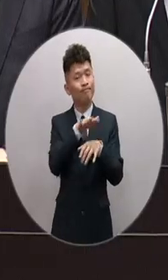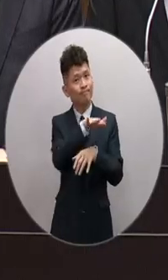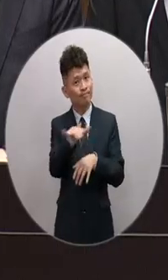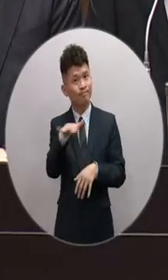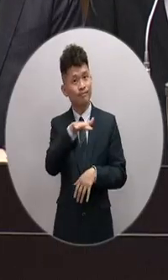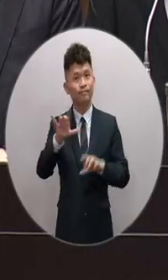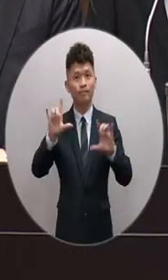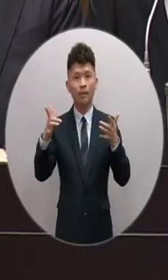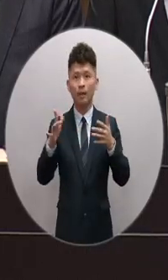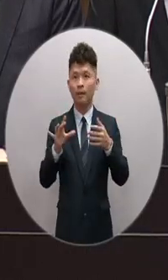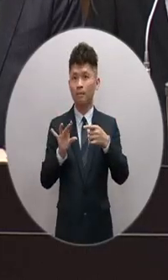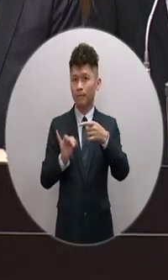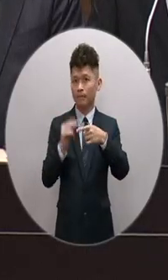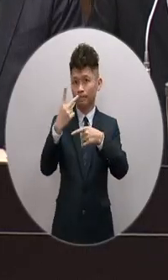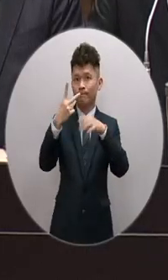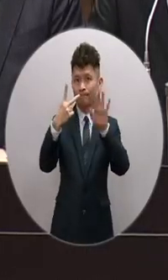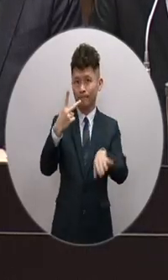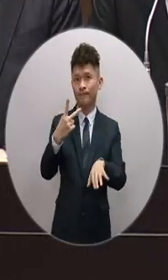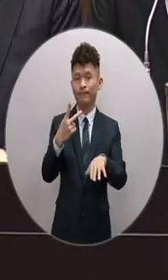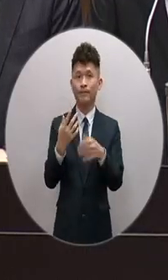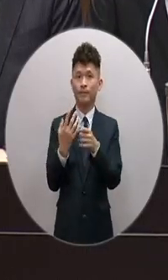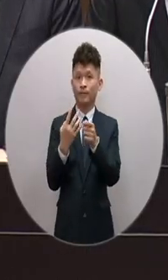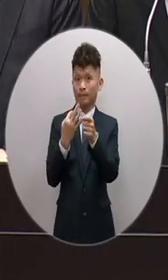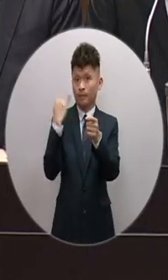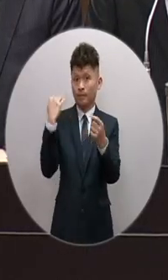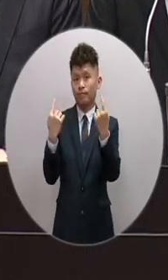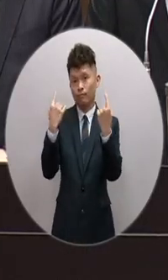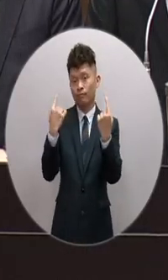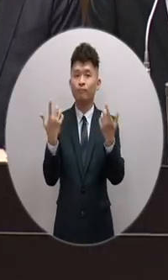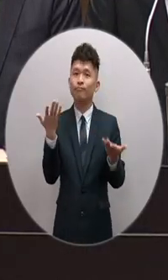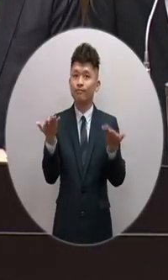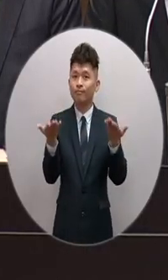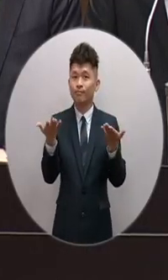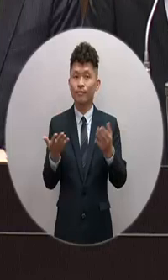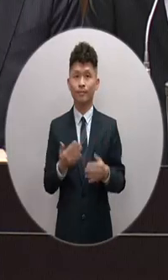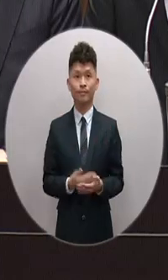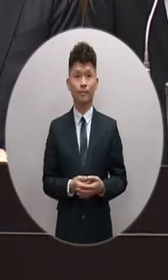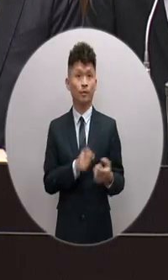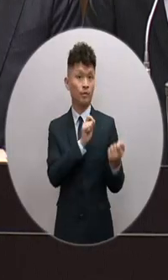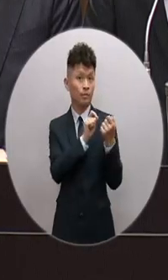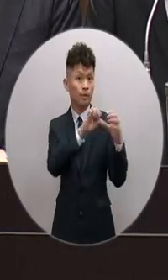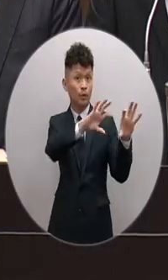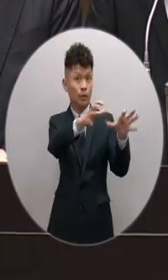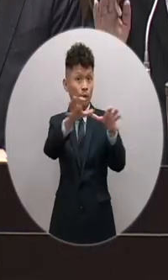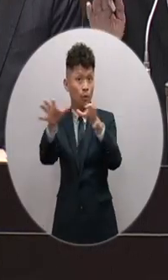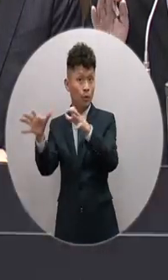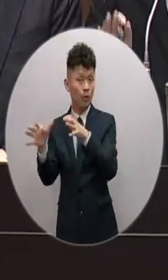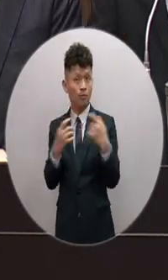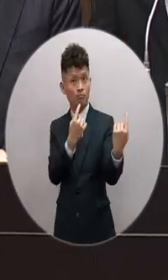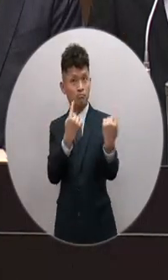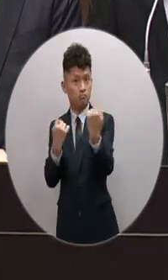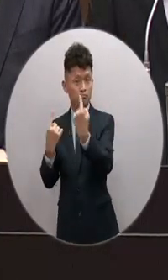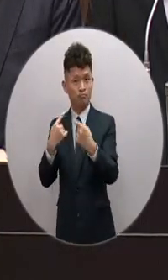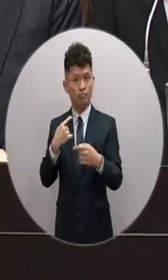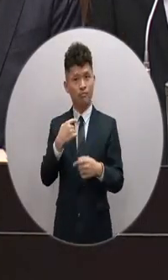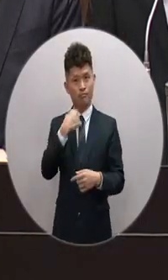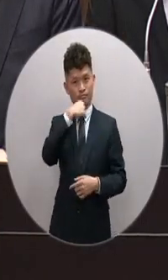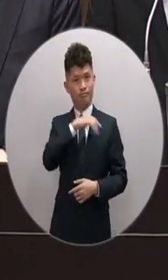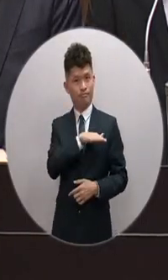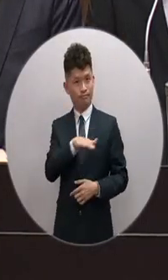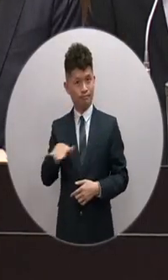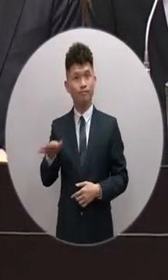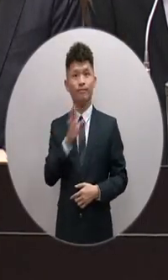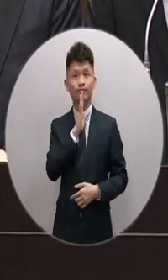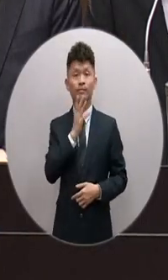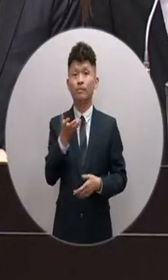计大概在2%以下，跟往年差不多。那相较于邻近的国家，我们还算相对稳定。那你